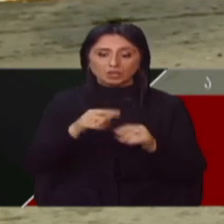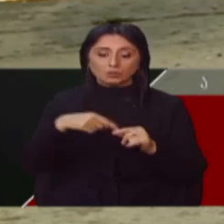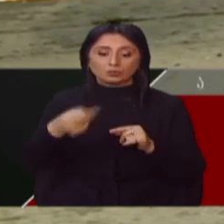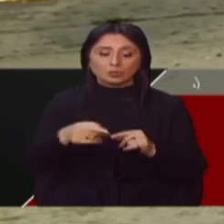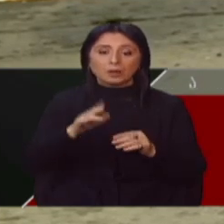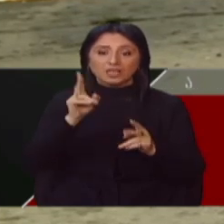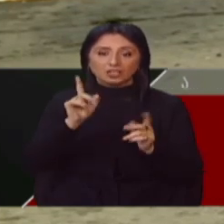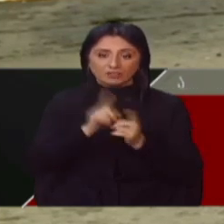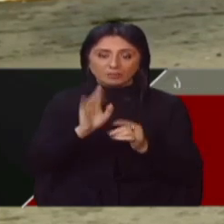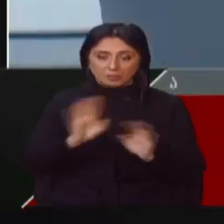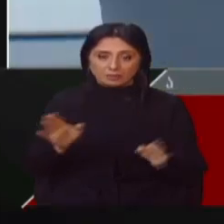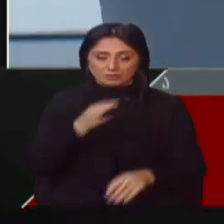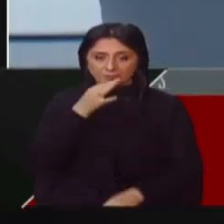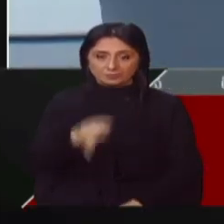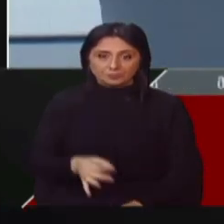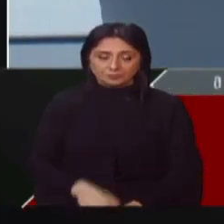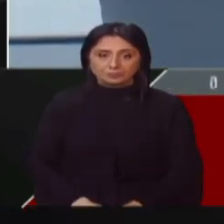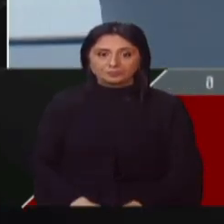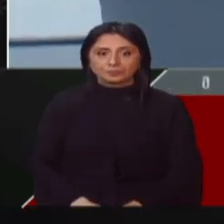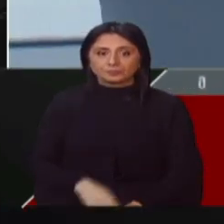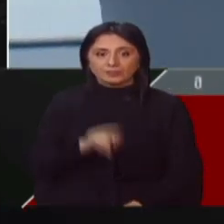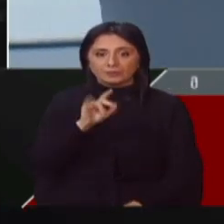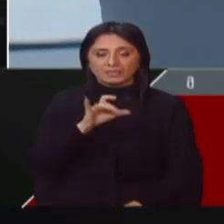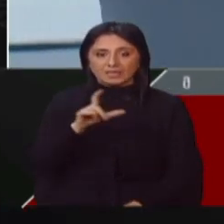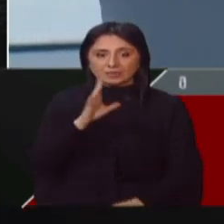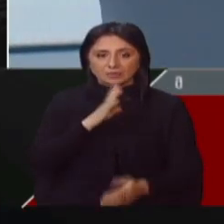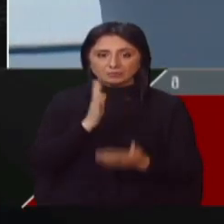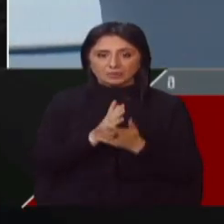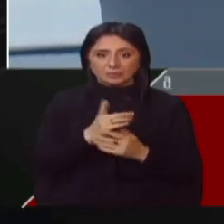შეხვედრის დასრულების შემდეგ იქნება. Მადლობა ნინო. Ნინო Ფისაძე იყო პირდაპირ ეთერში.